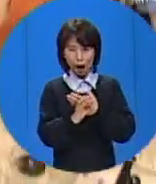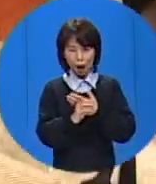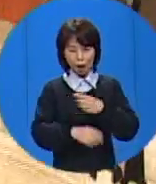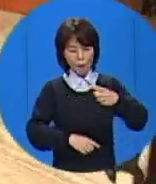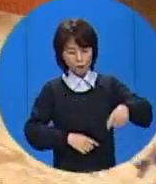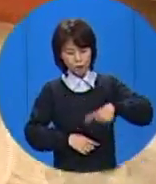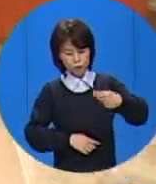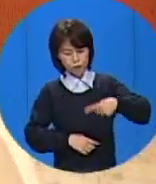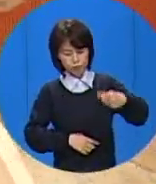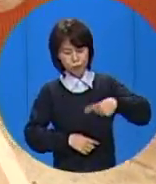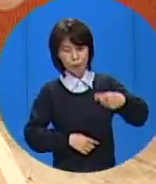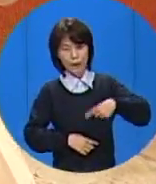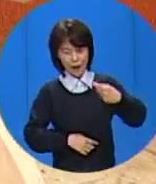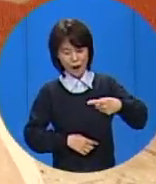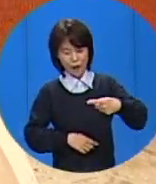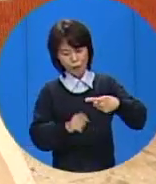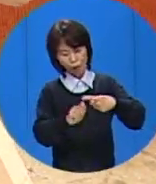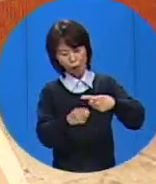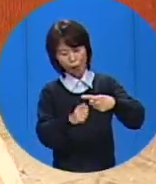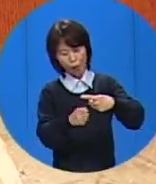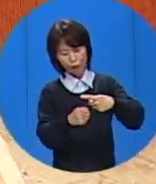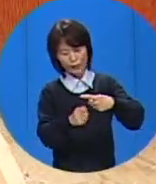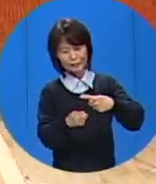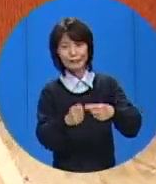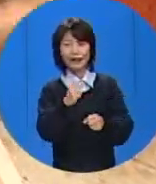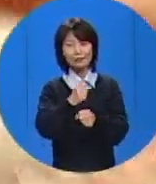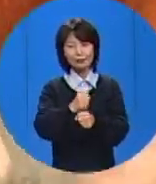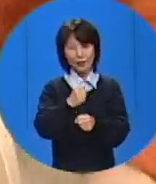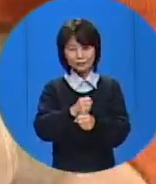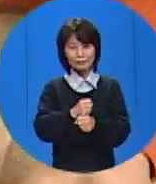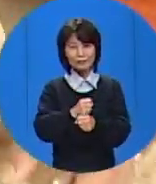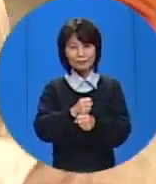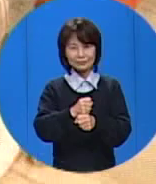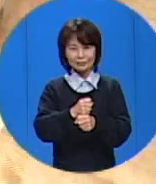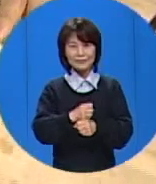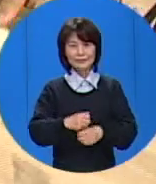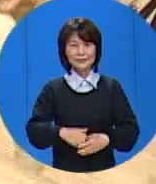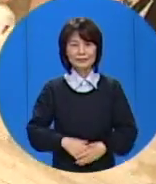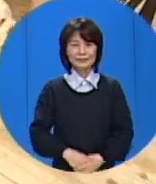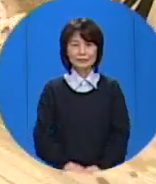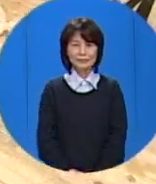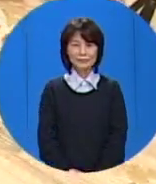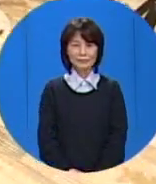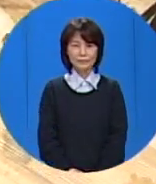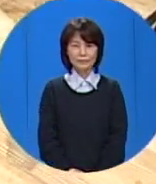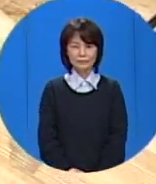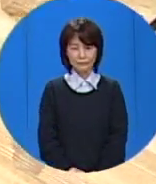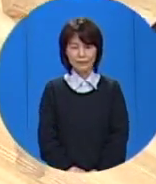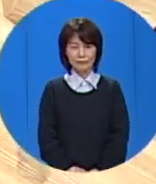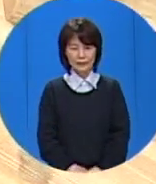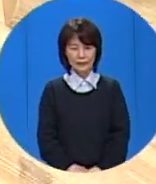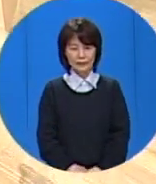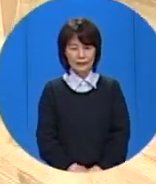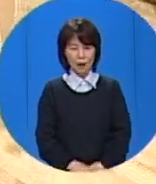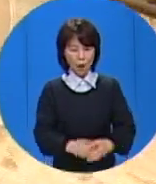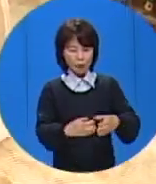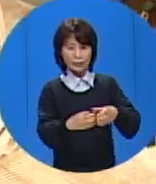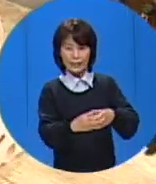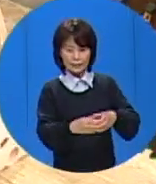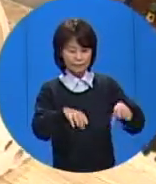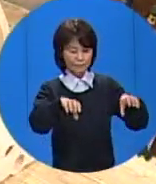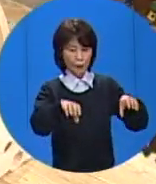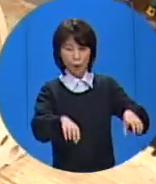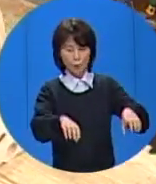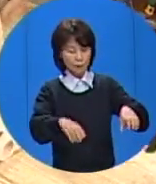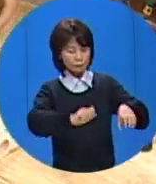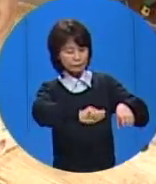れはね、はい、ここにネジを切りましてこう組み立てられるようにと、いうふうにまあ作ると、でこう車輪もですね、はい、ここにネジを